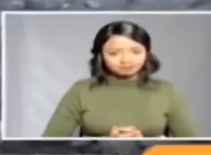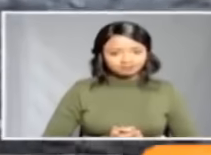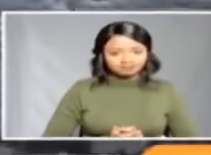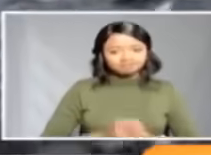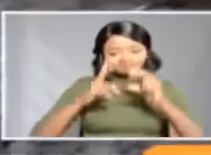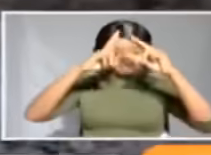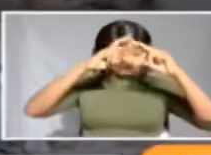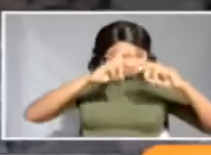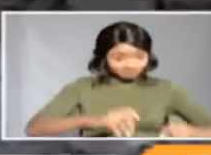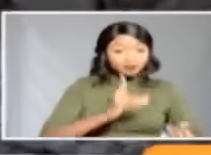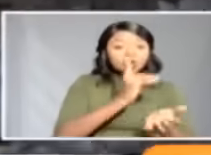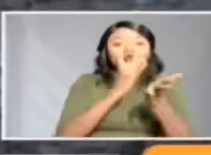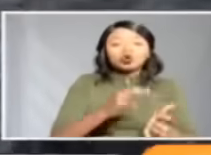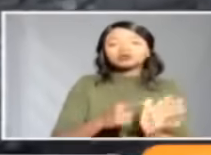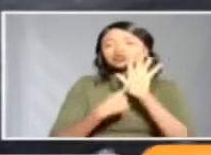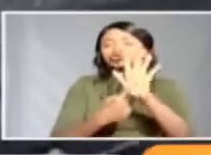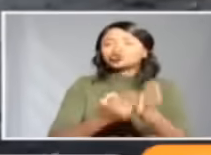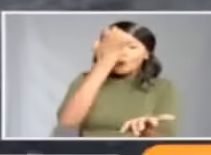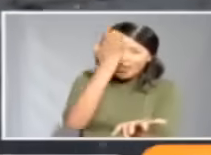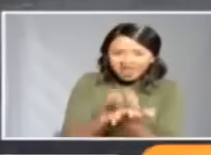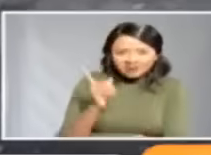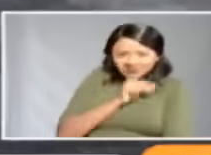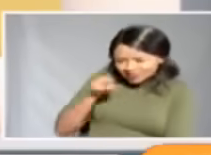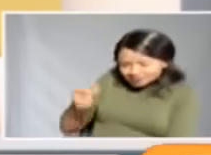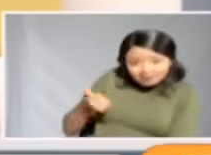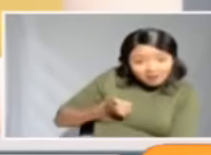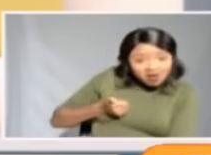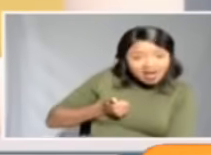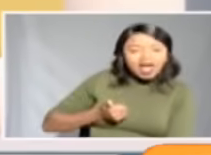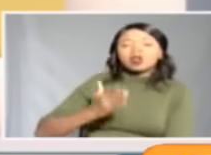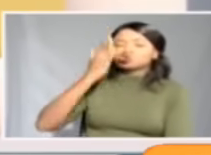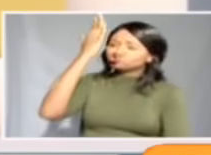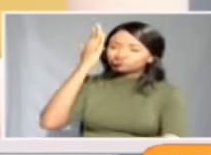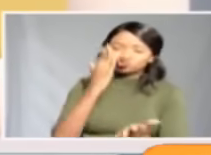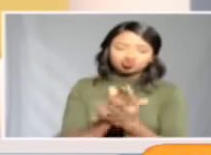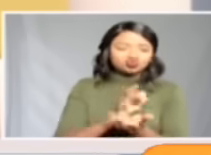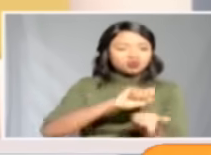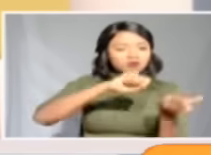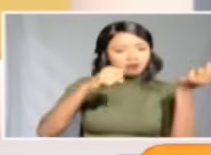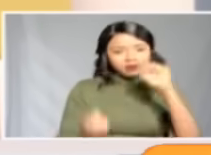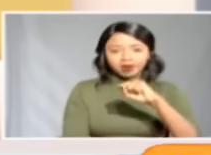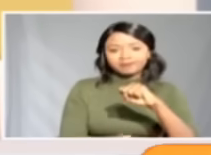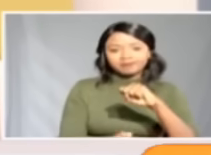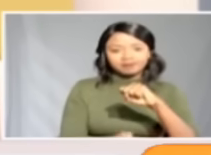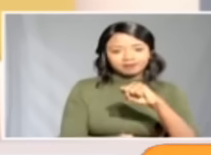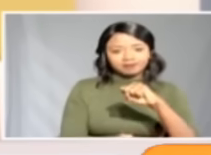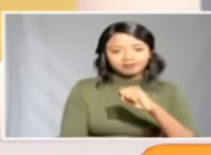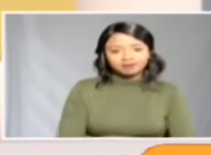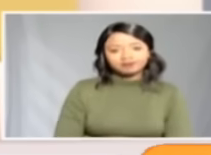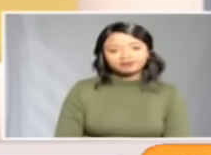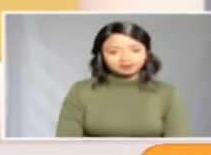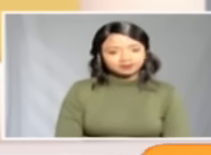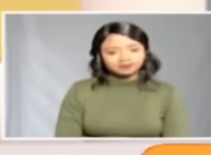Uchunguzi wa madaktari ulithibitisha kuwa Grace alinajisiwa.